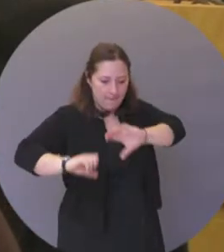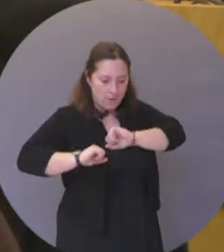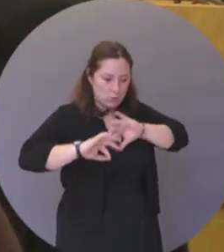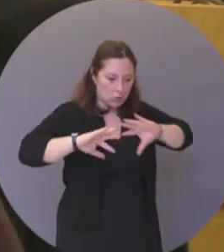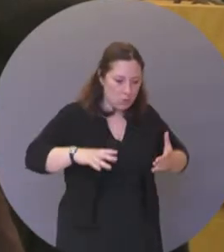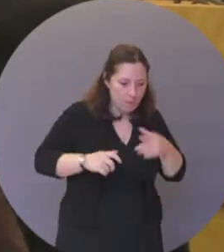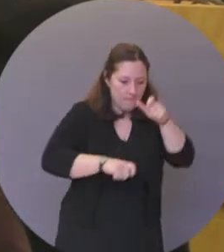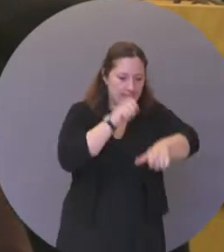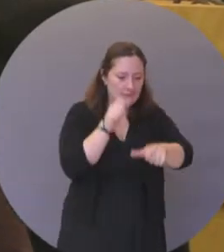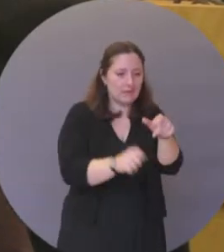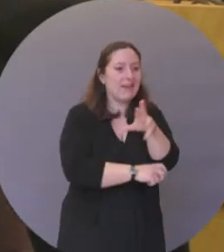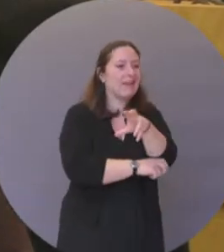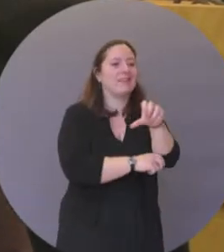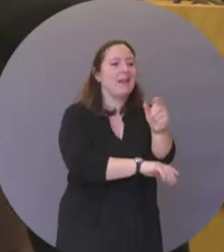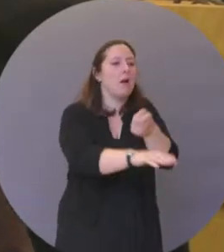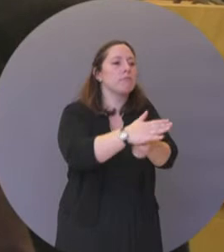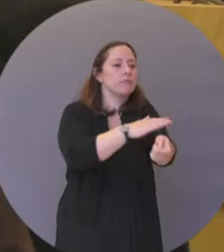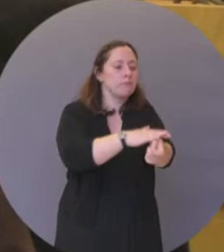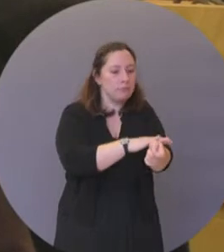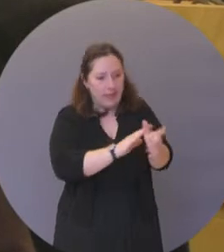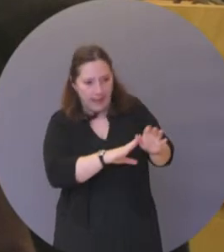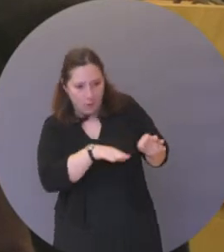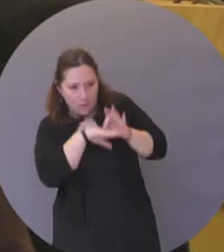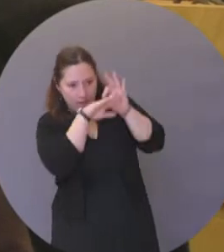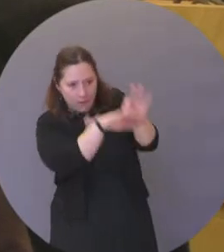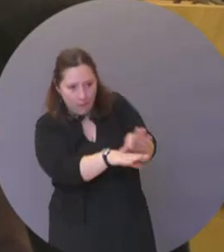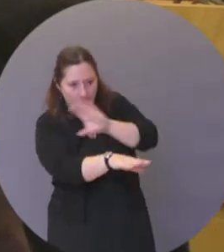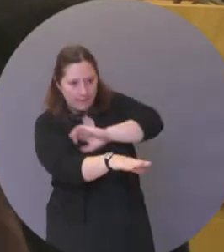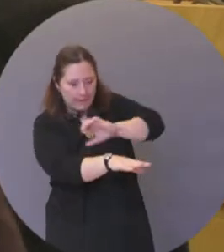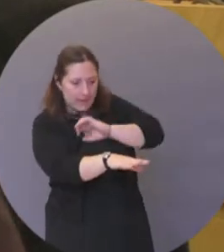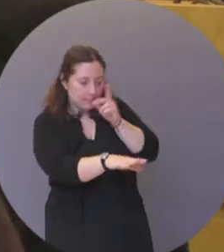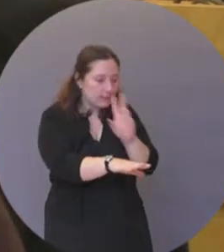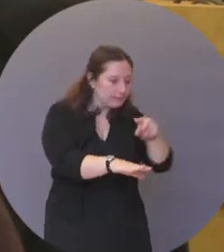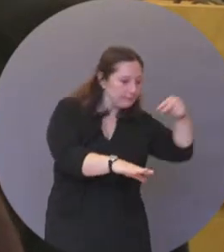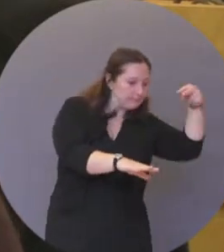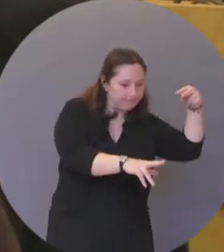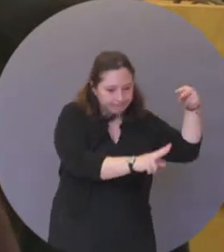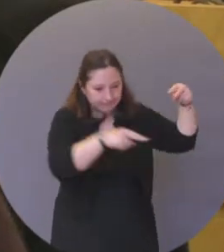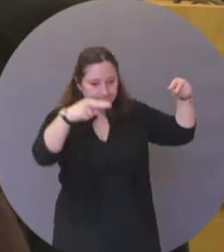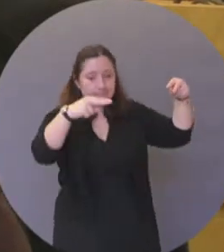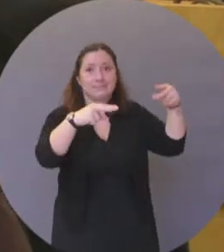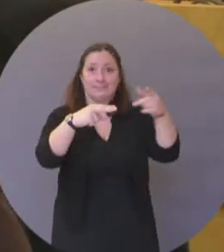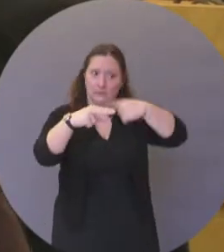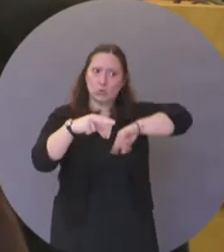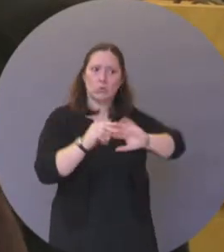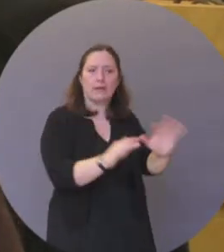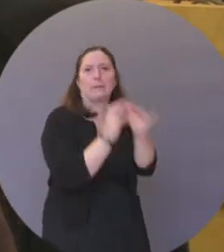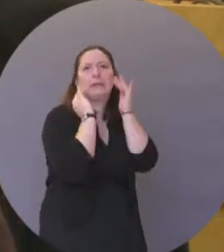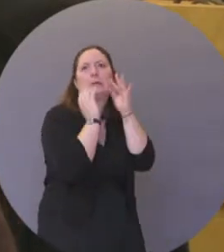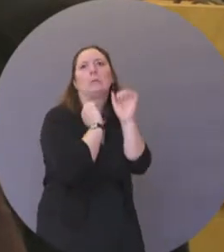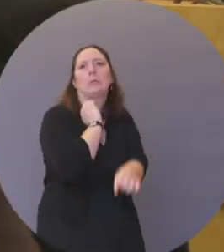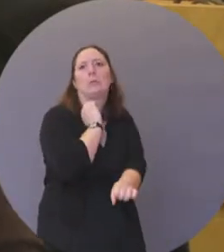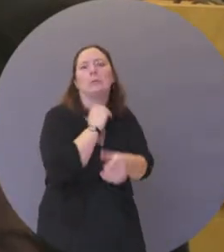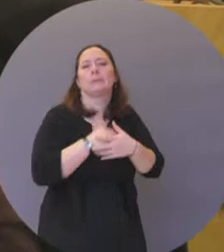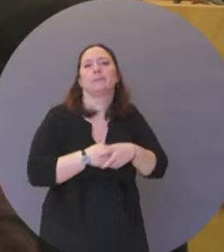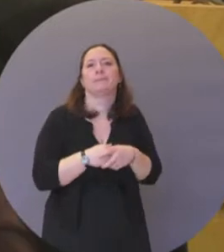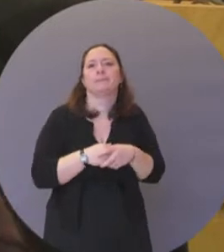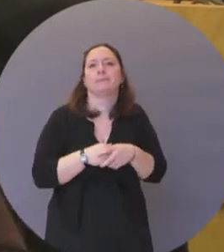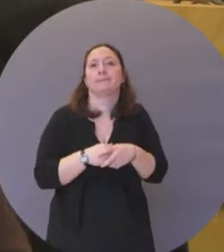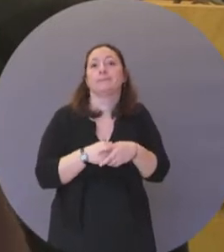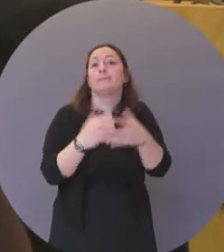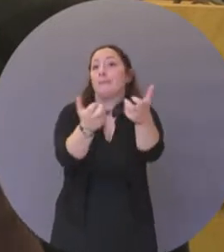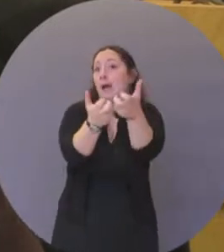bénéficiaires du RSA dont on pourrait s'inspirer bien évidemment le fait sur cet enjeu de d'investir